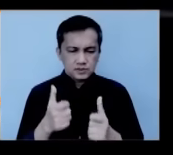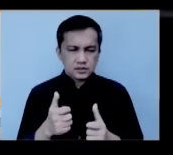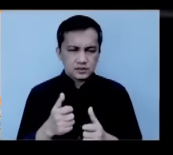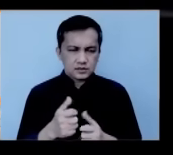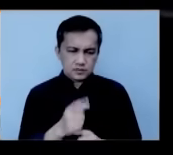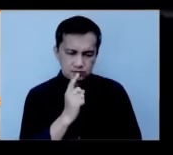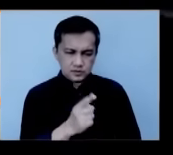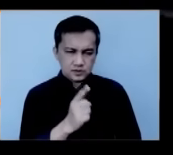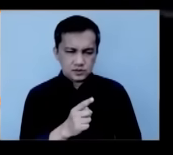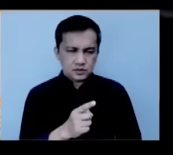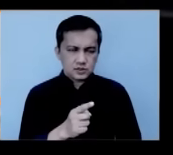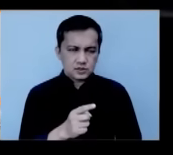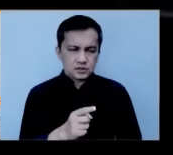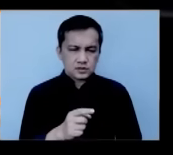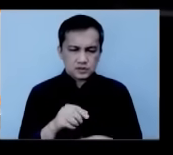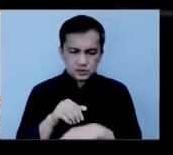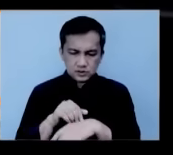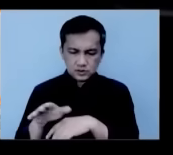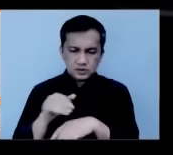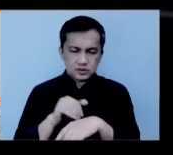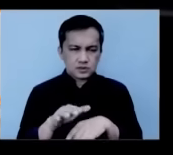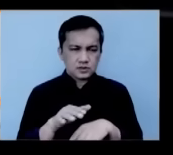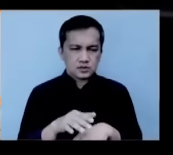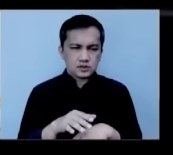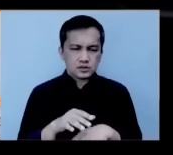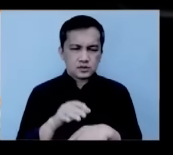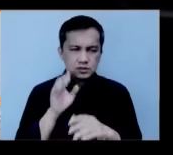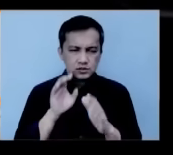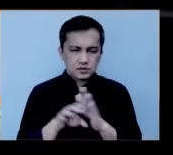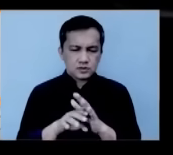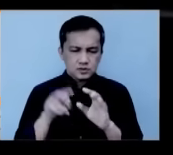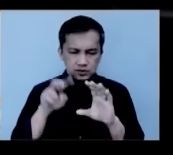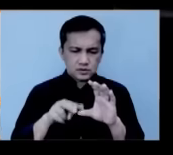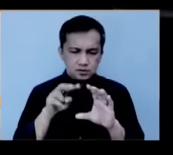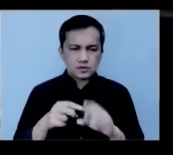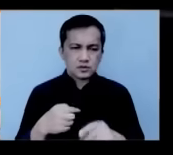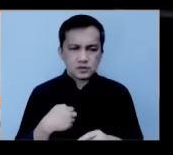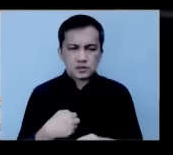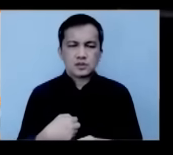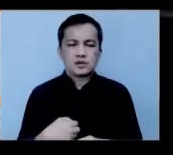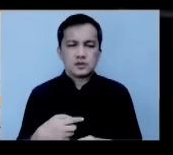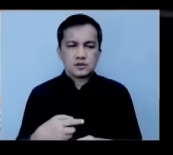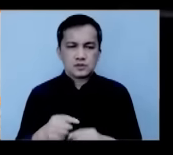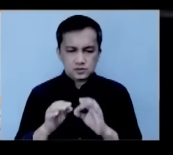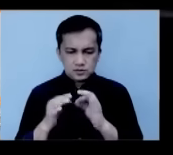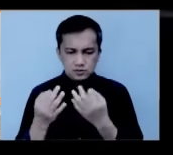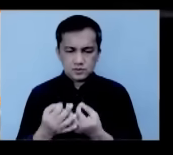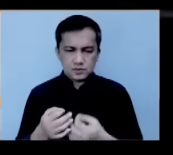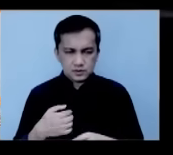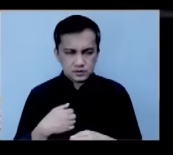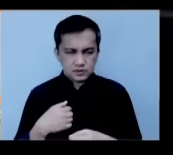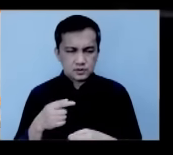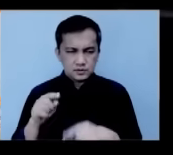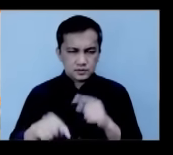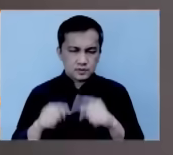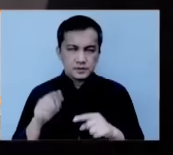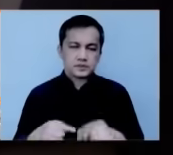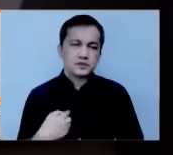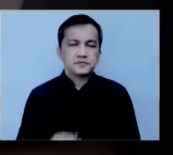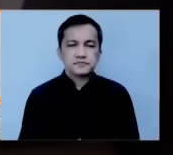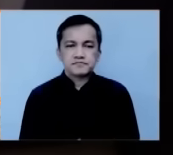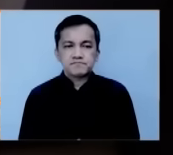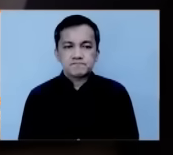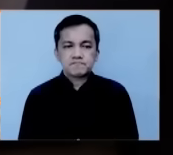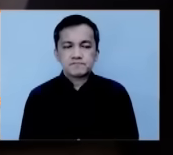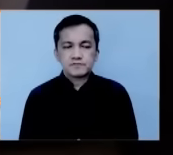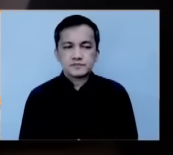na isesend niya daw po yung mga pics tsaka vids ko po sa pamilya ko po tsaka sa mga kakilala ko po. Ayon naman sa